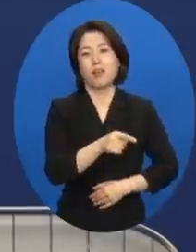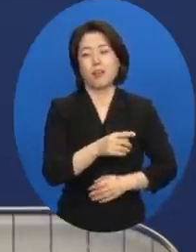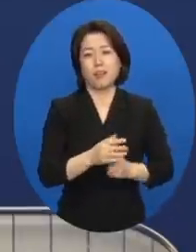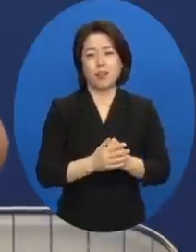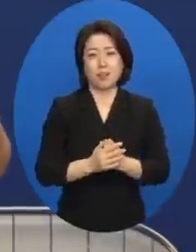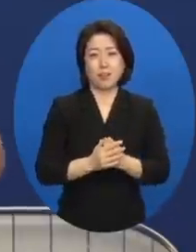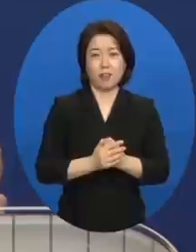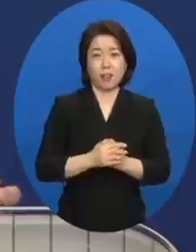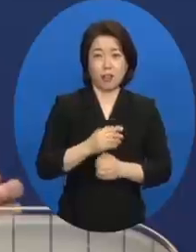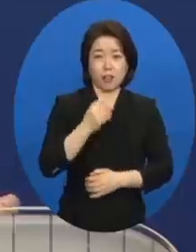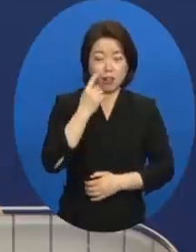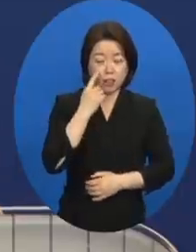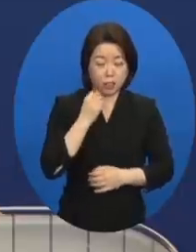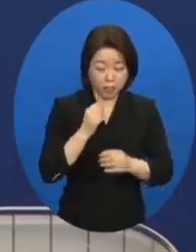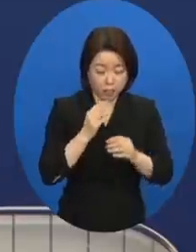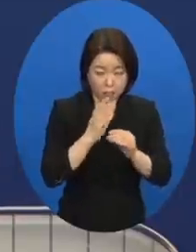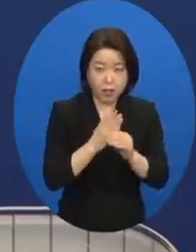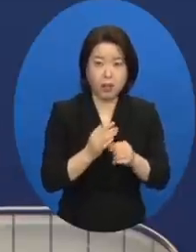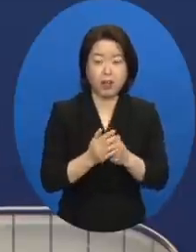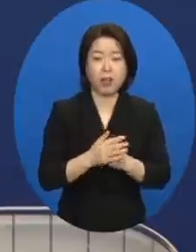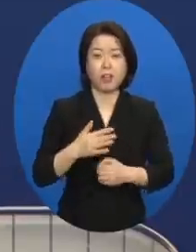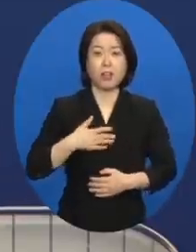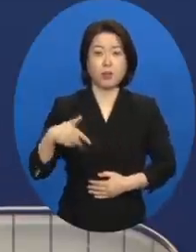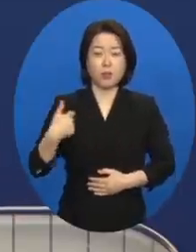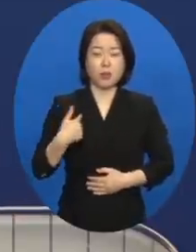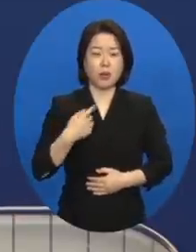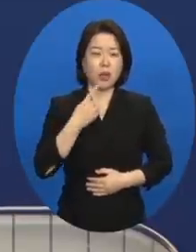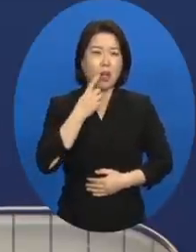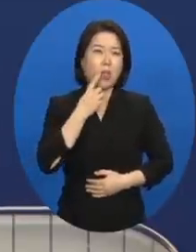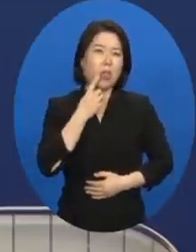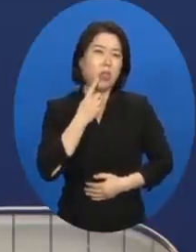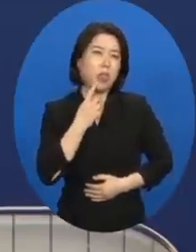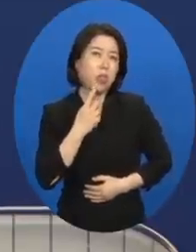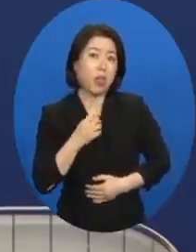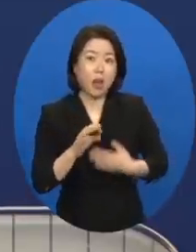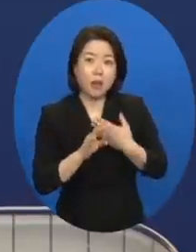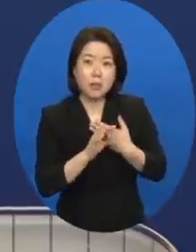자다가 나도 모르게 집이 나오면